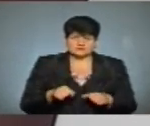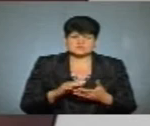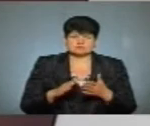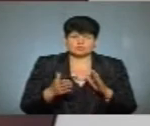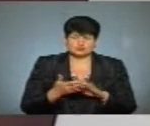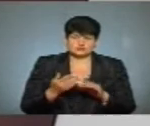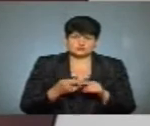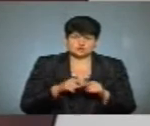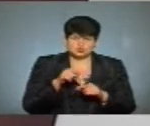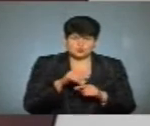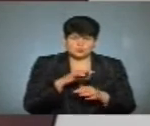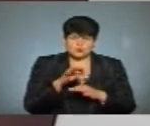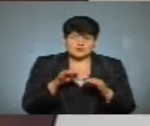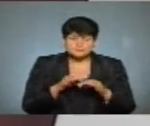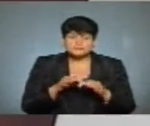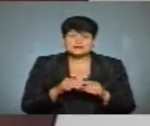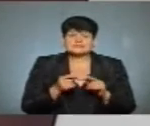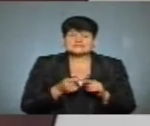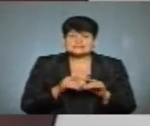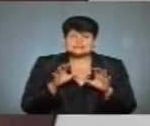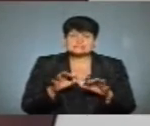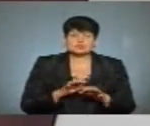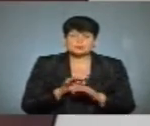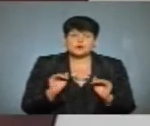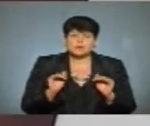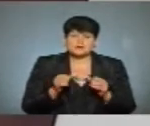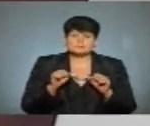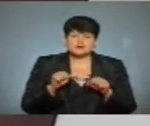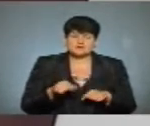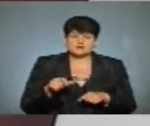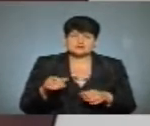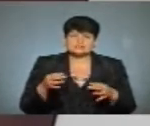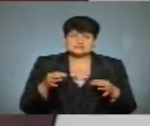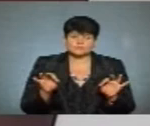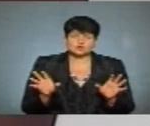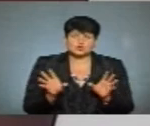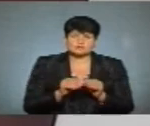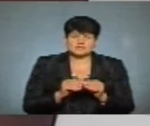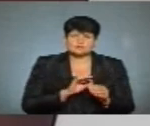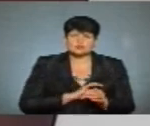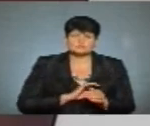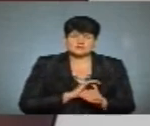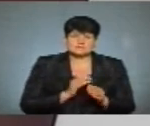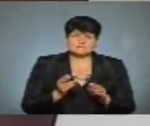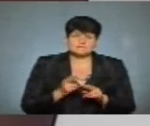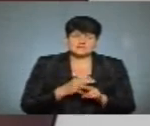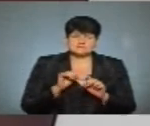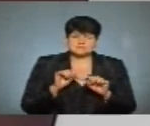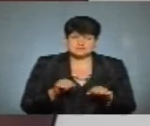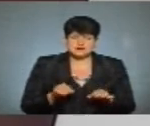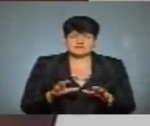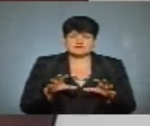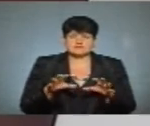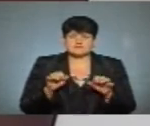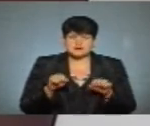розповів Андрій Присяжний. За його словами, цей законопроєкт обмежує права громадян на свободу об'єднання профспілки, позбавляє профспілки права